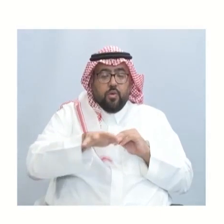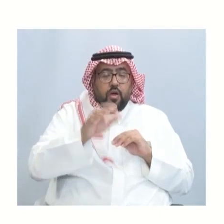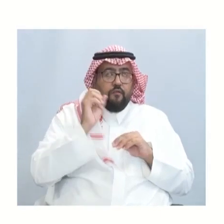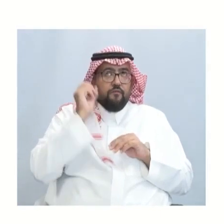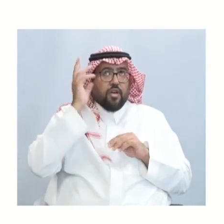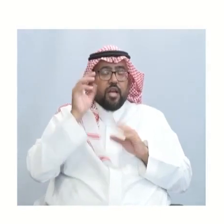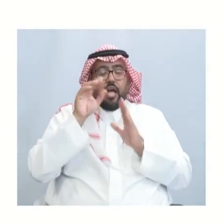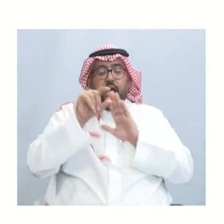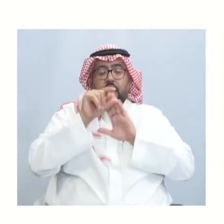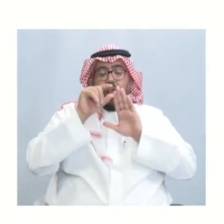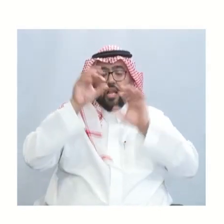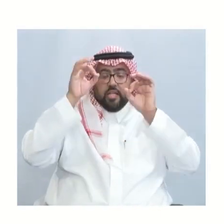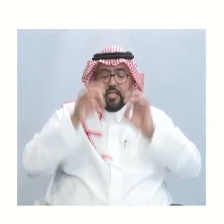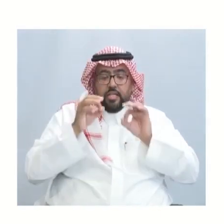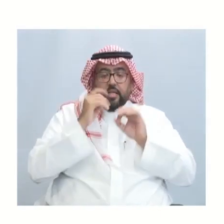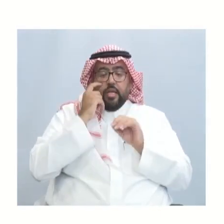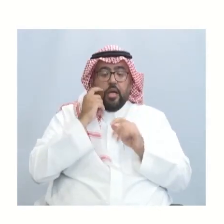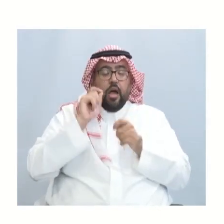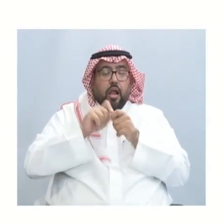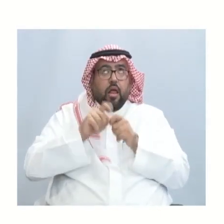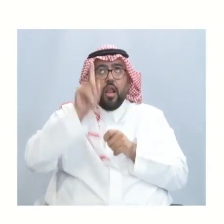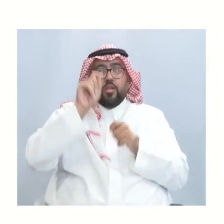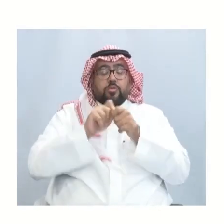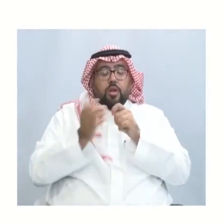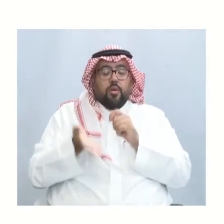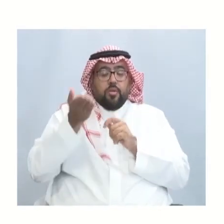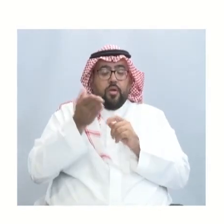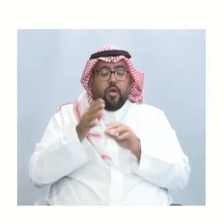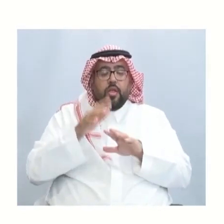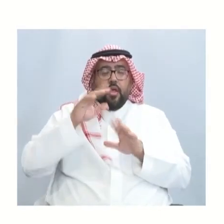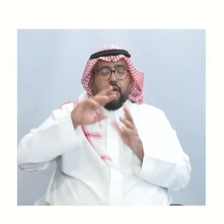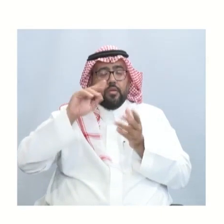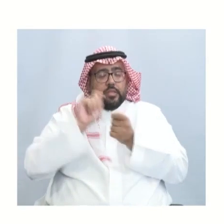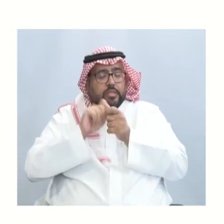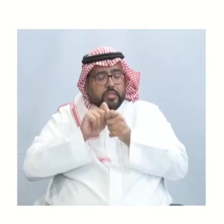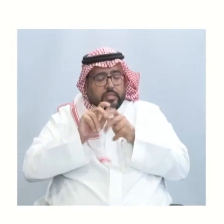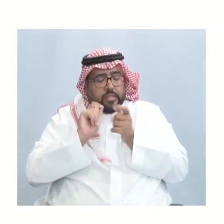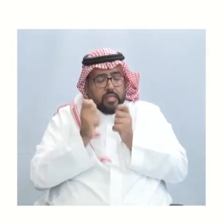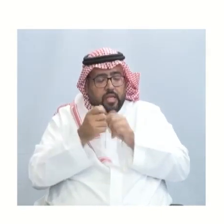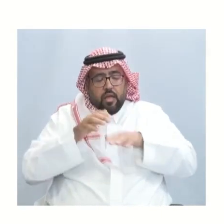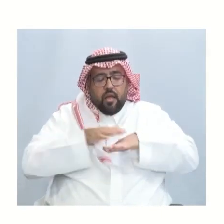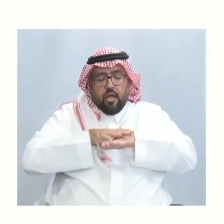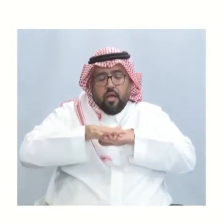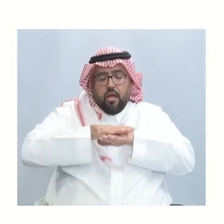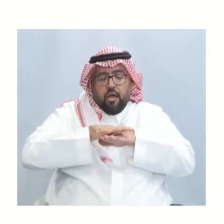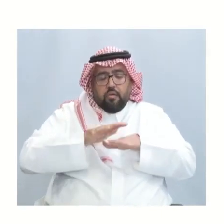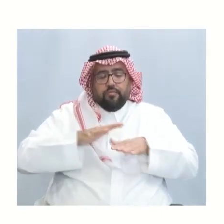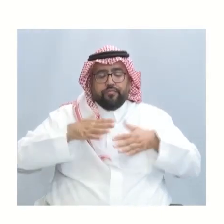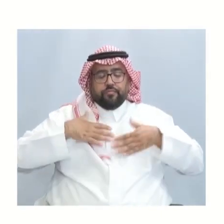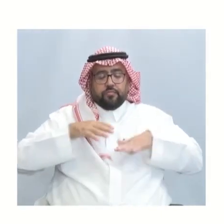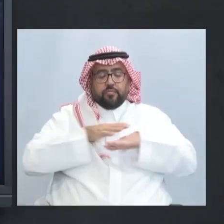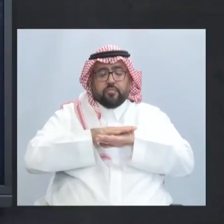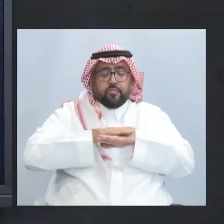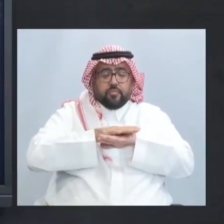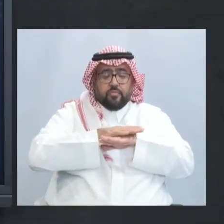الله سبحانه وتعالى للزواحف تكيفات مكنتها من العيش على اليابسه اي لان